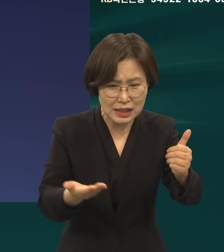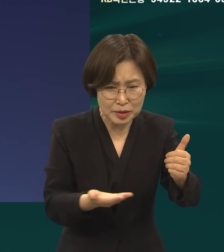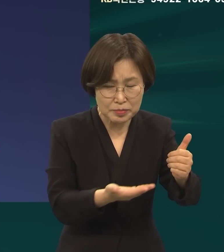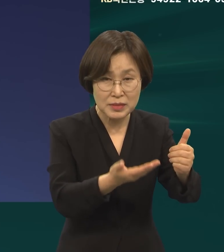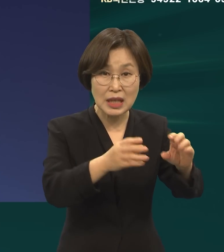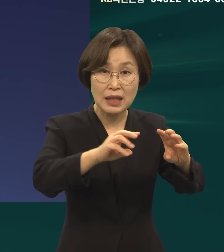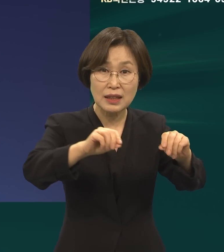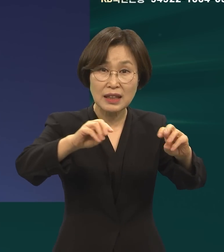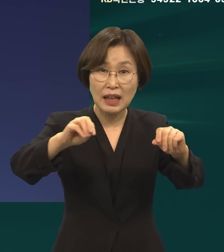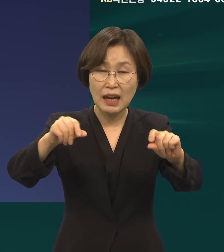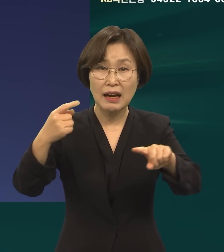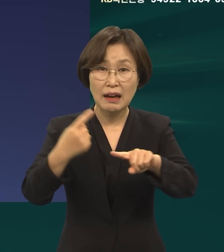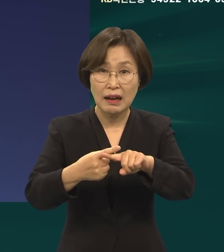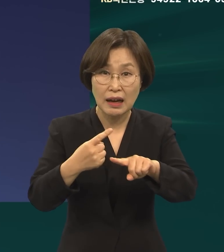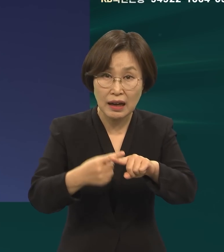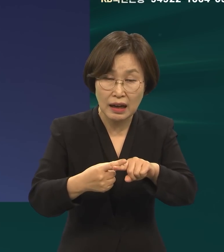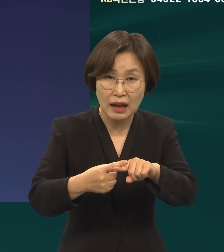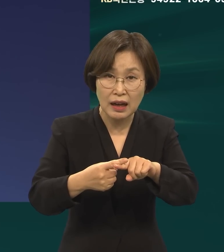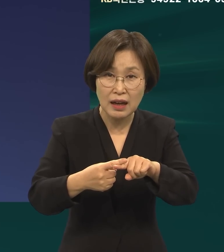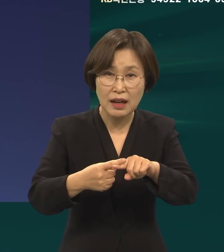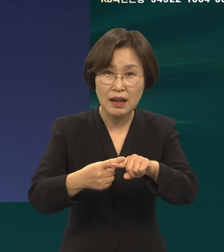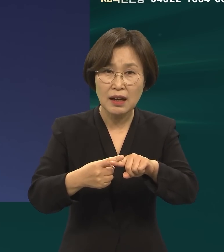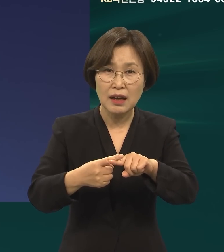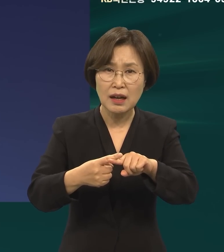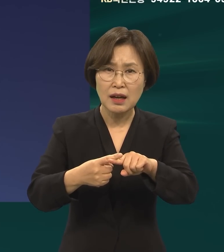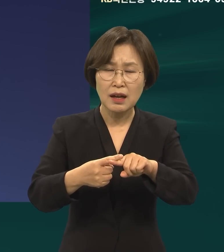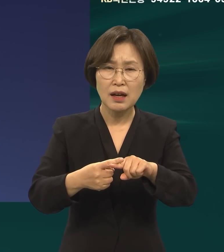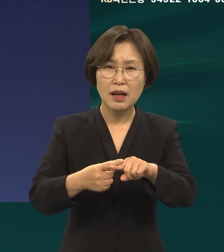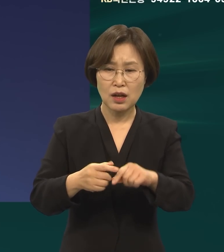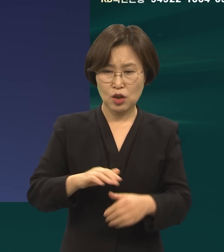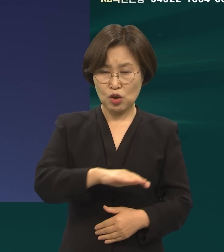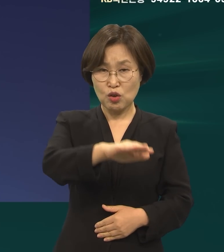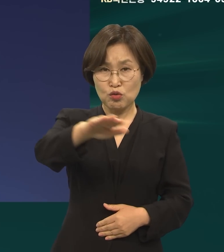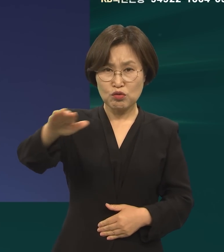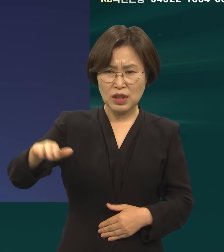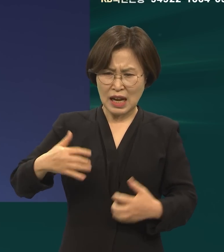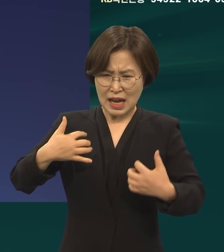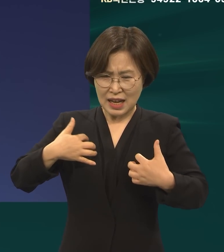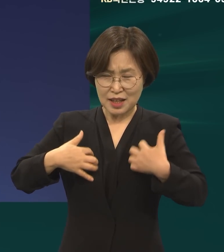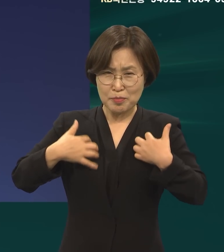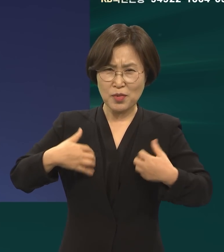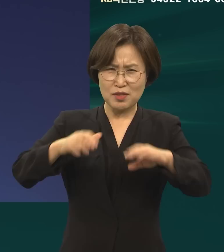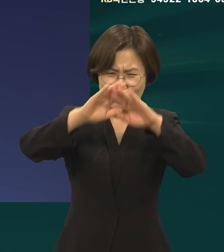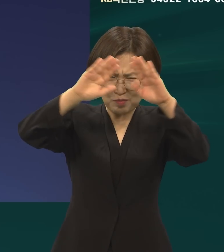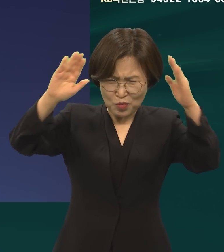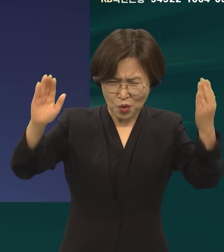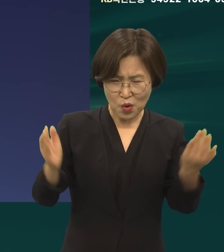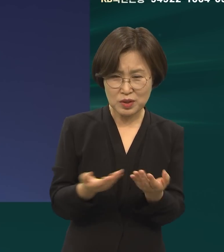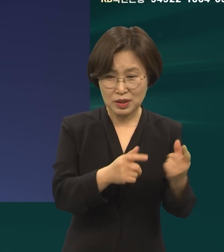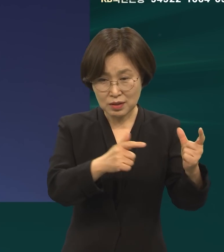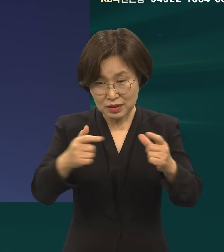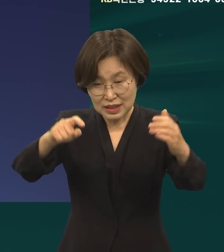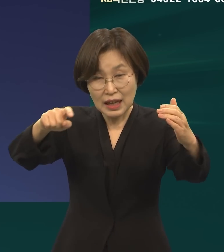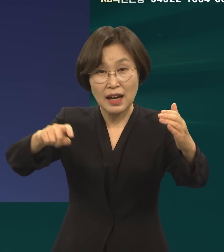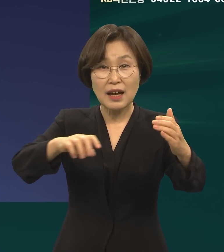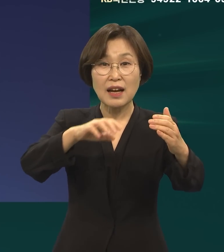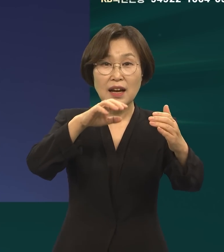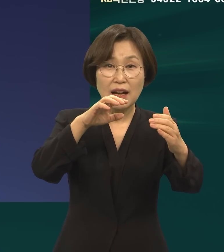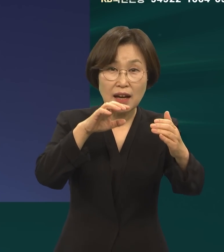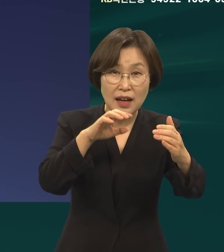Shadowland. 그림자 땅이다. 우리가 기뻐하는 모든 것들 안에